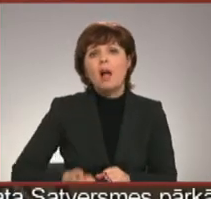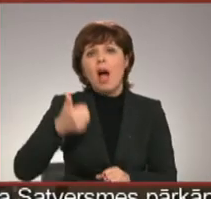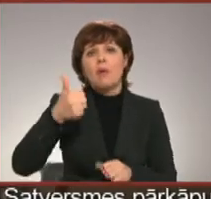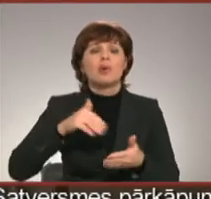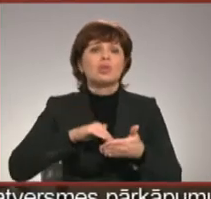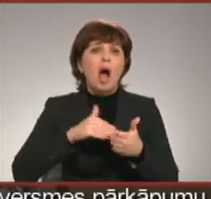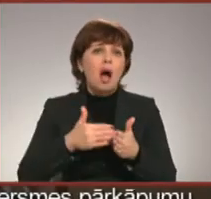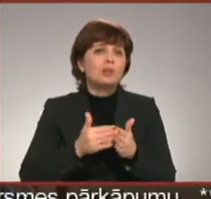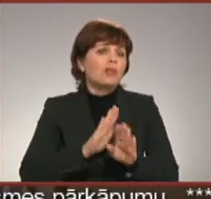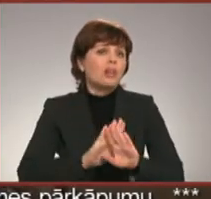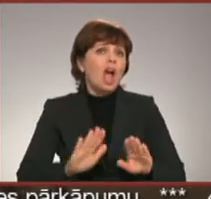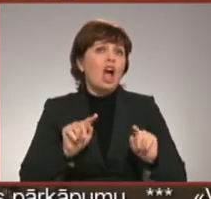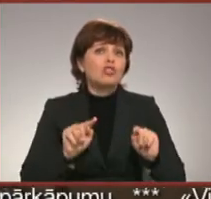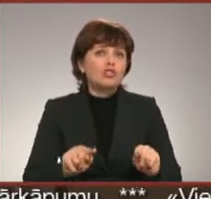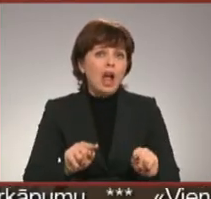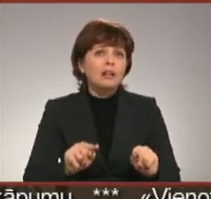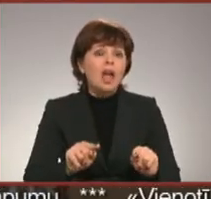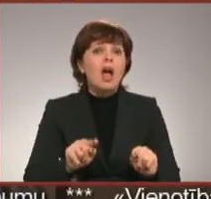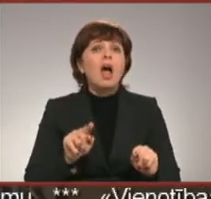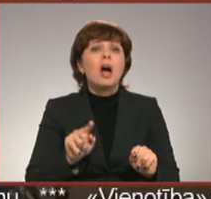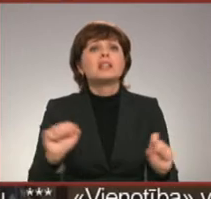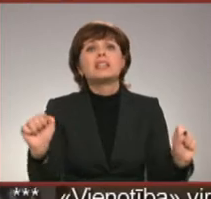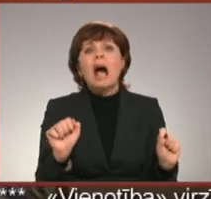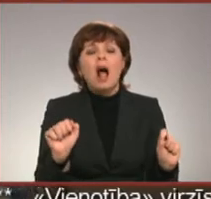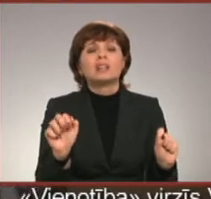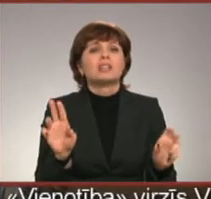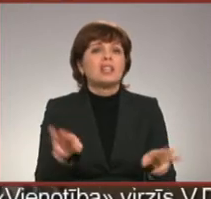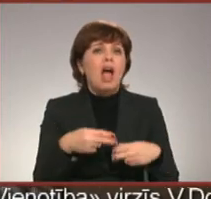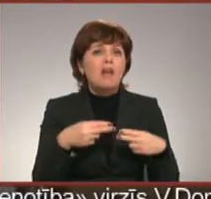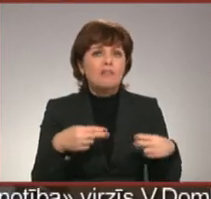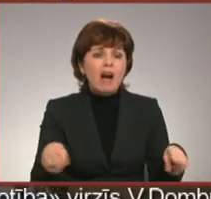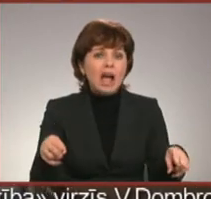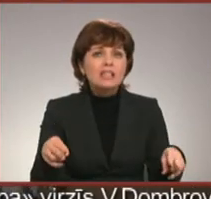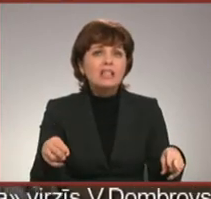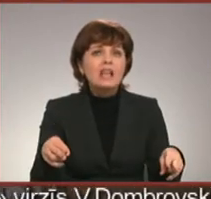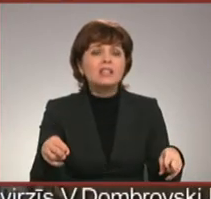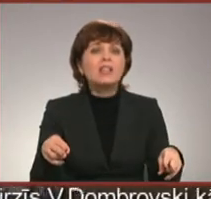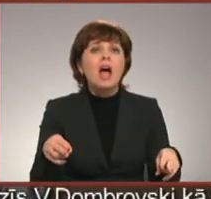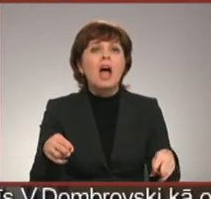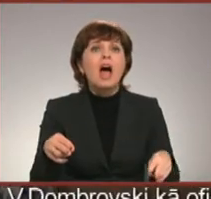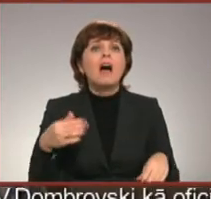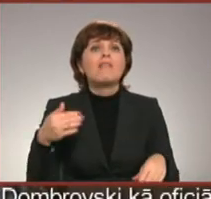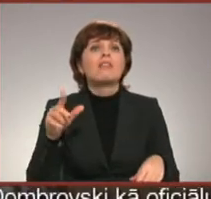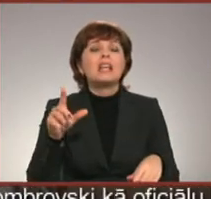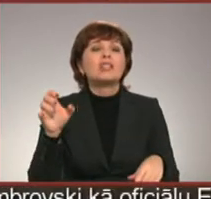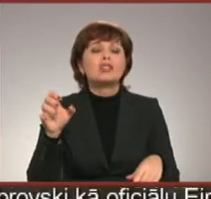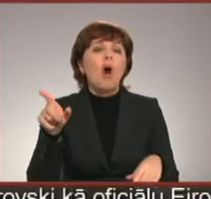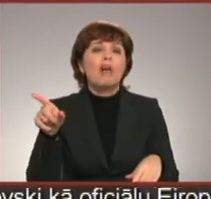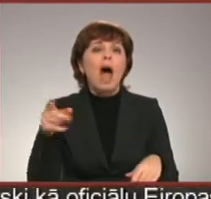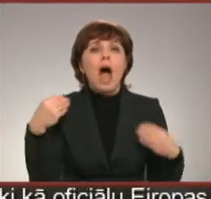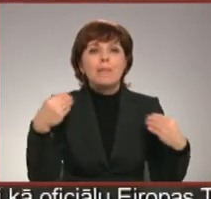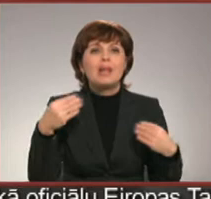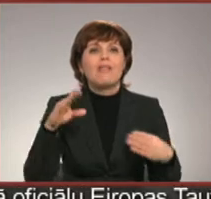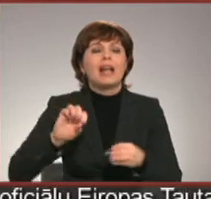nekā šeit, nu vismaz jāsalst, jādomā, mums vairs nebūs un savus Flintstone apģērbus mēs varēsim atstāt mājās.